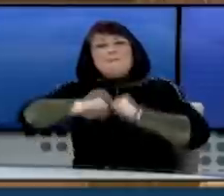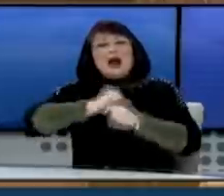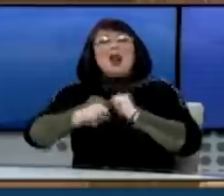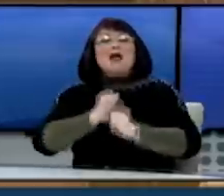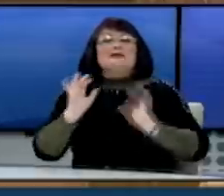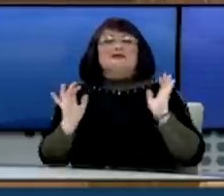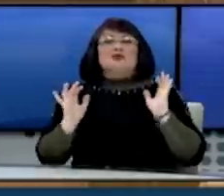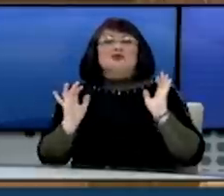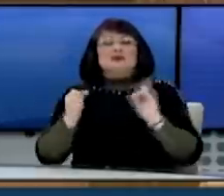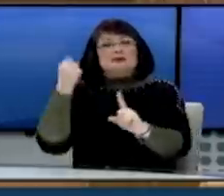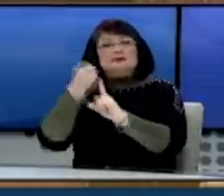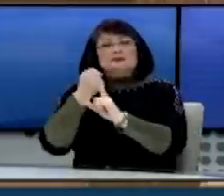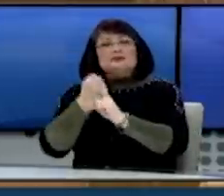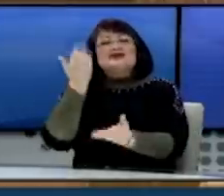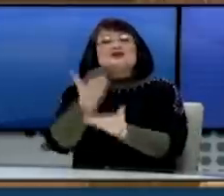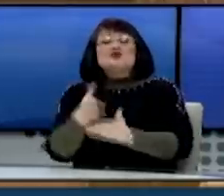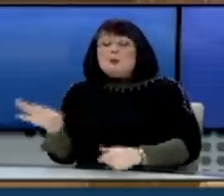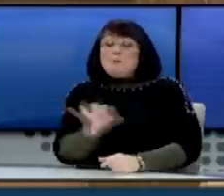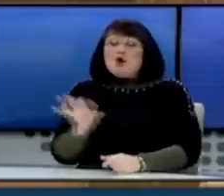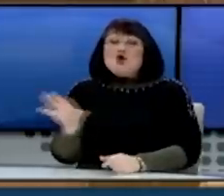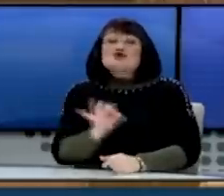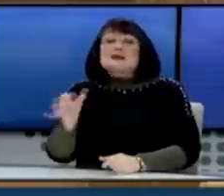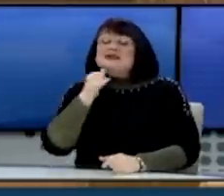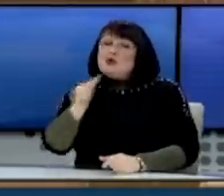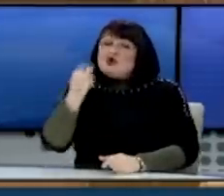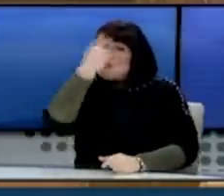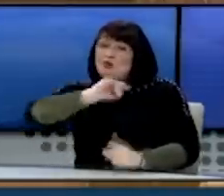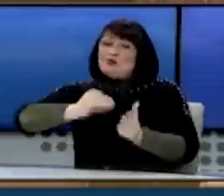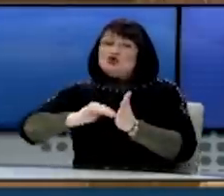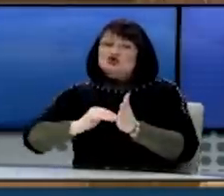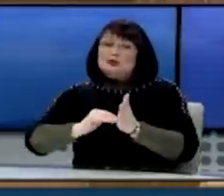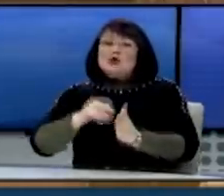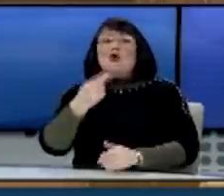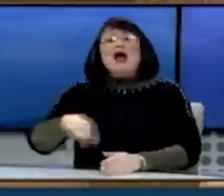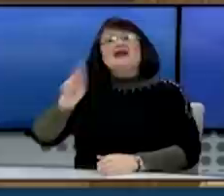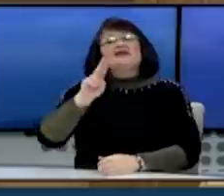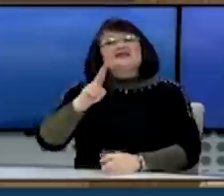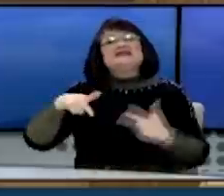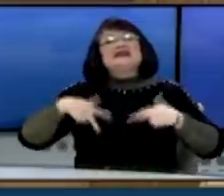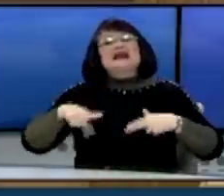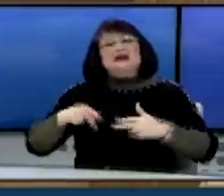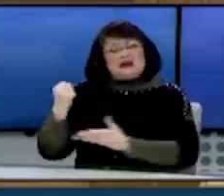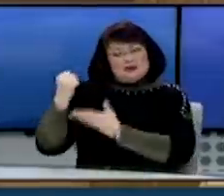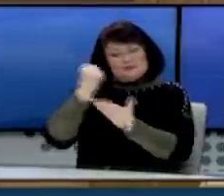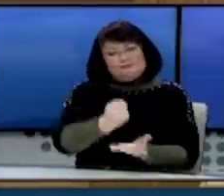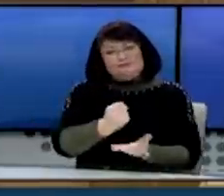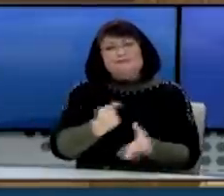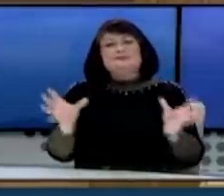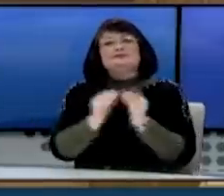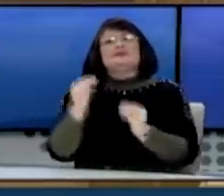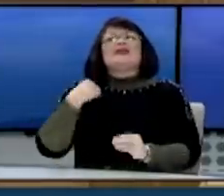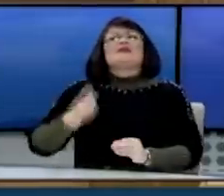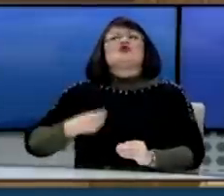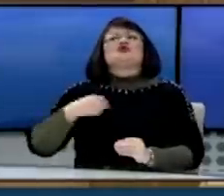ταυτόχρονα να απαιτούν μαζικές προσλήψεις μόνιμου προσωπικού, αύξηση της κρατικής χρηματοδότησης για το